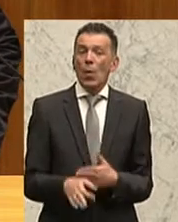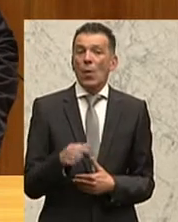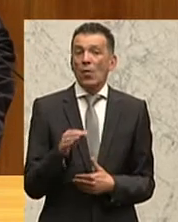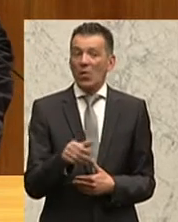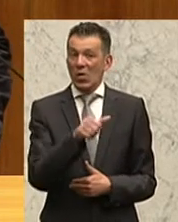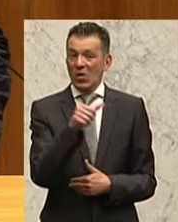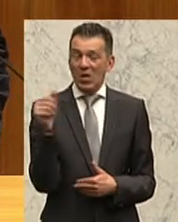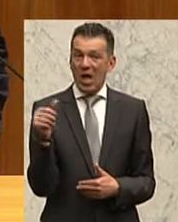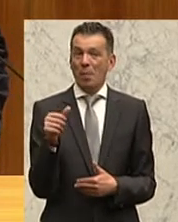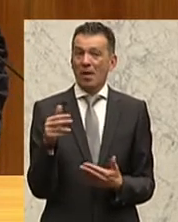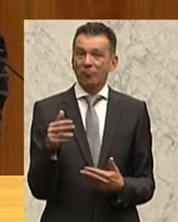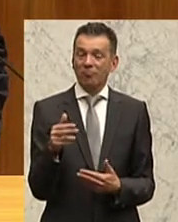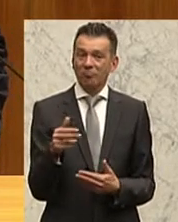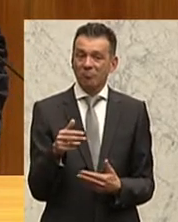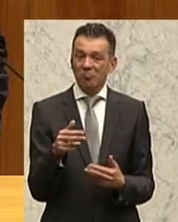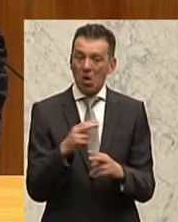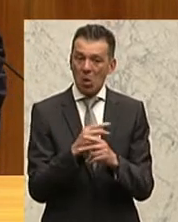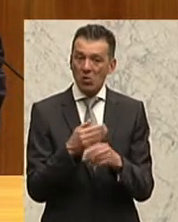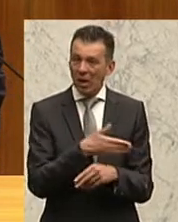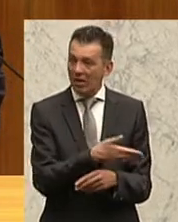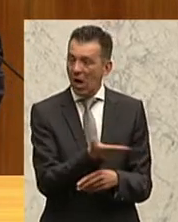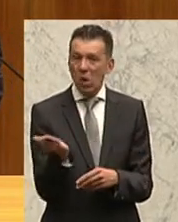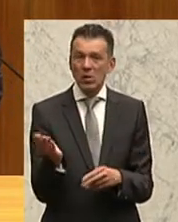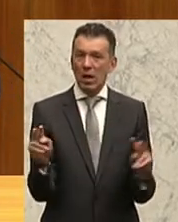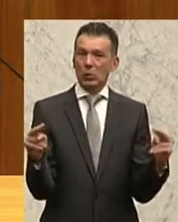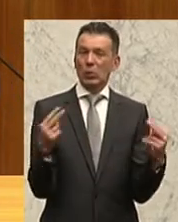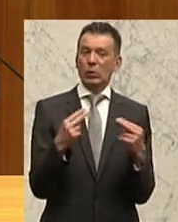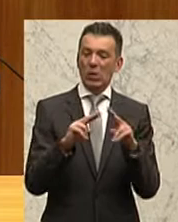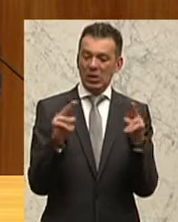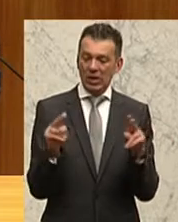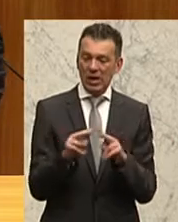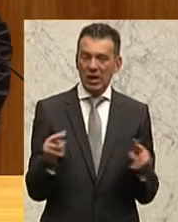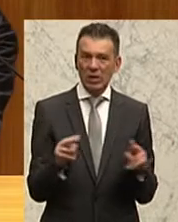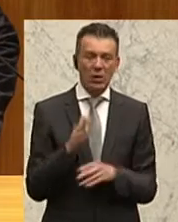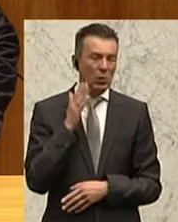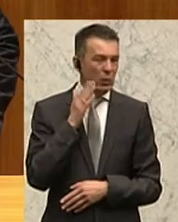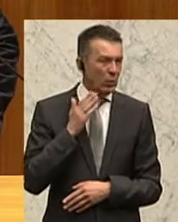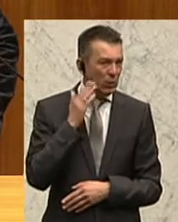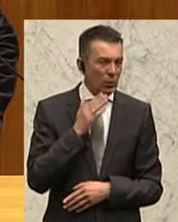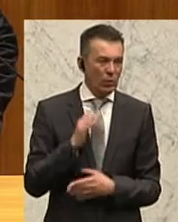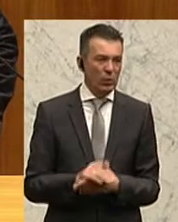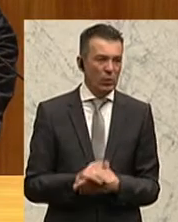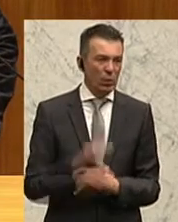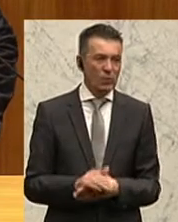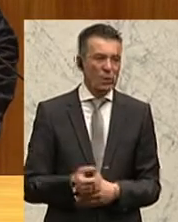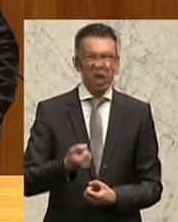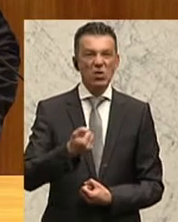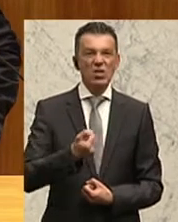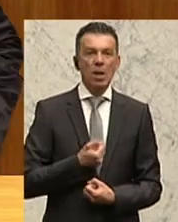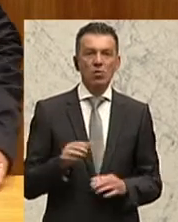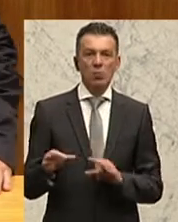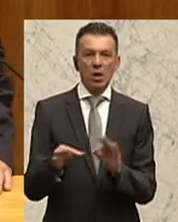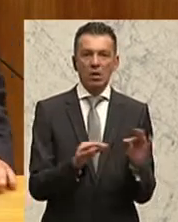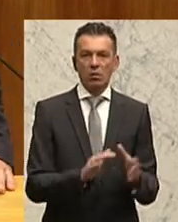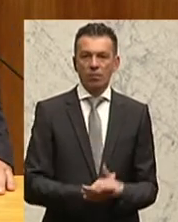Ausland, international, und eine internationale Blamage, eine Harakiri-Aktion ist. Und meine